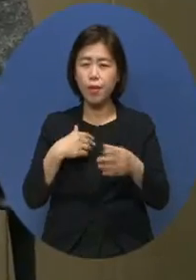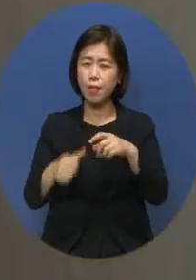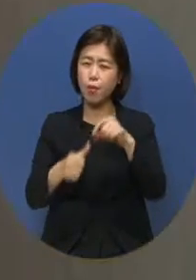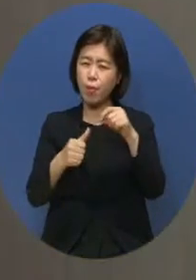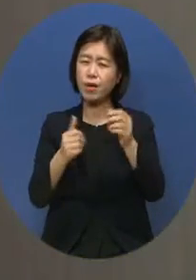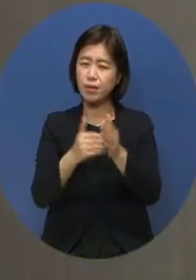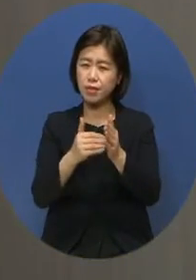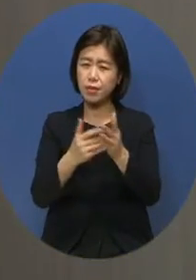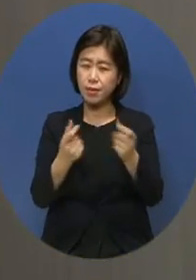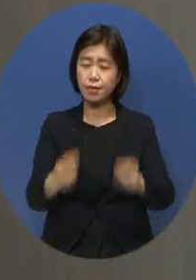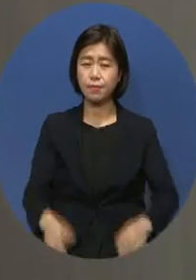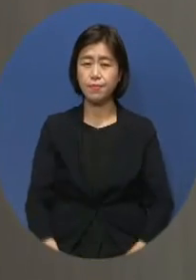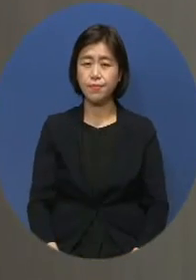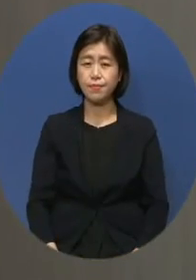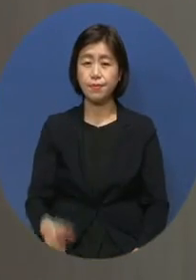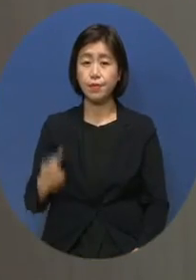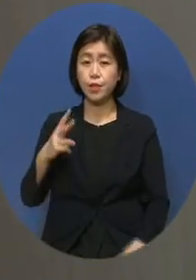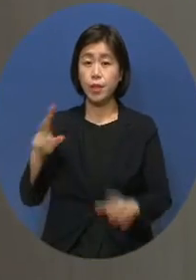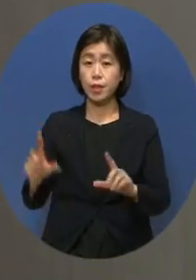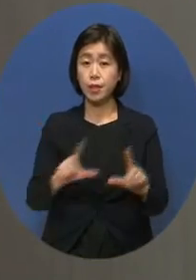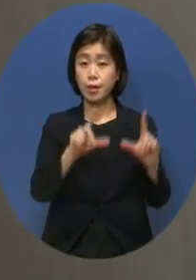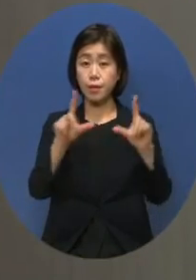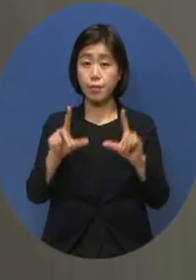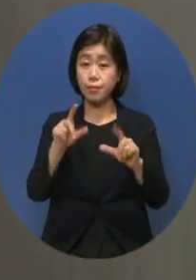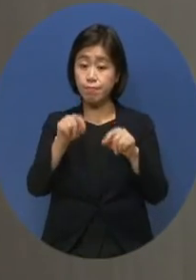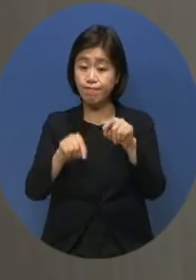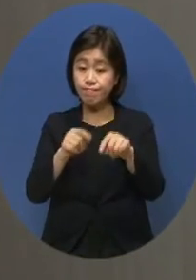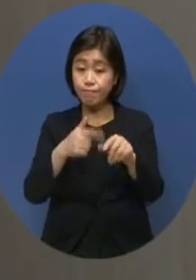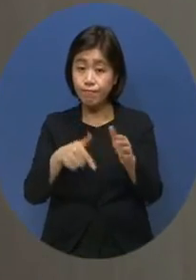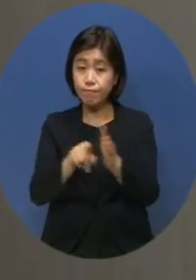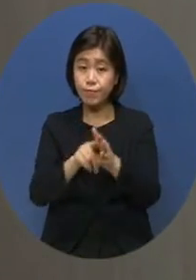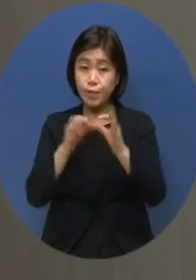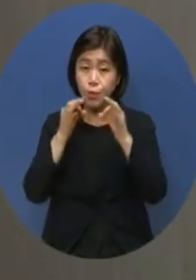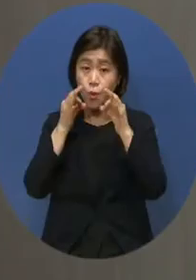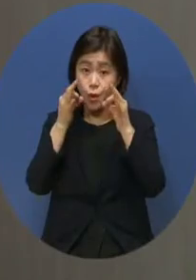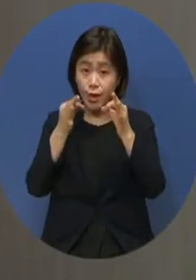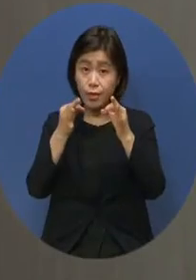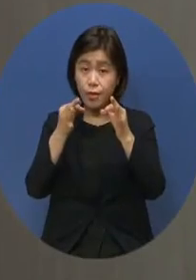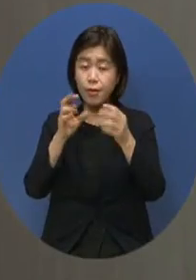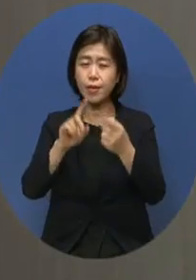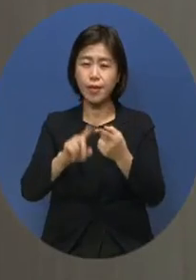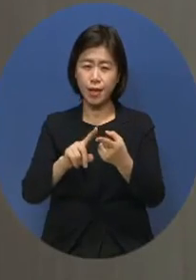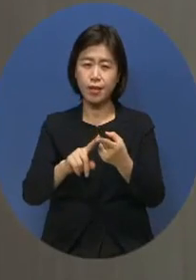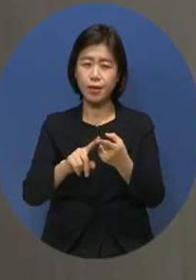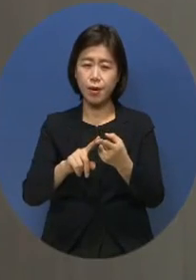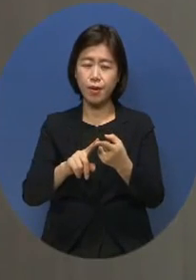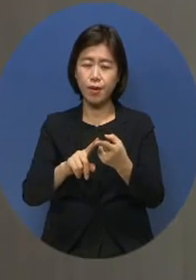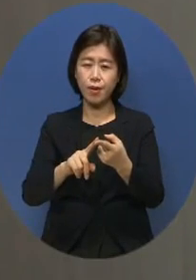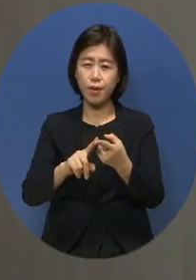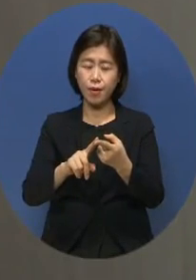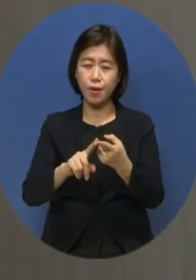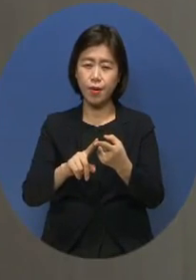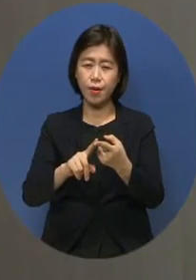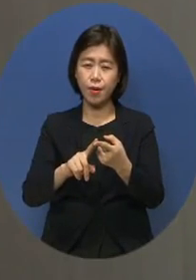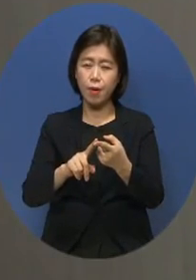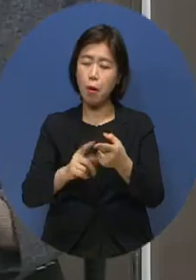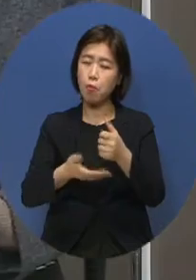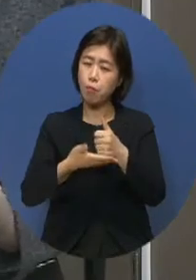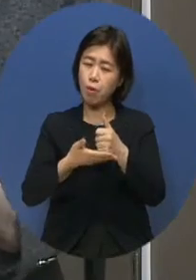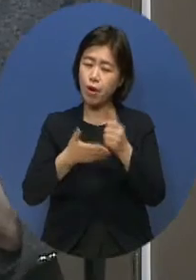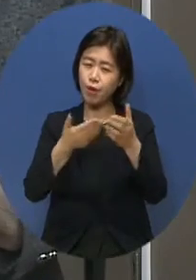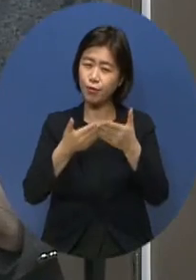아니라 삶에서 이제 실천하기 위해서 노력했던 점 그런 사람들과 함께 한다는 점을 높이 봐주신 것 같아요.